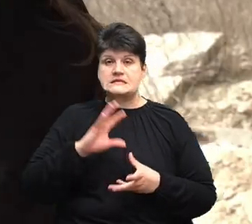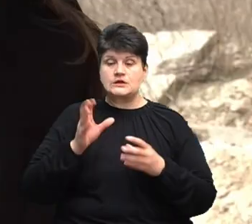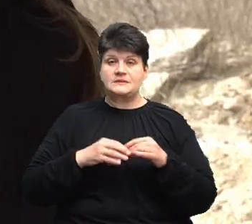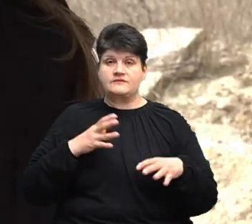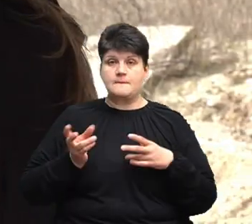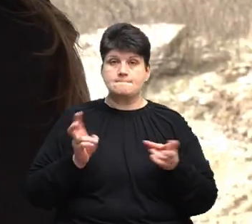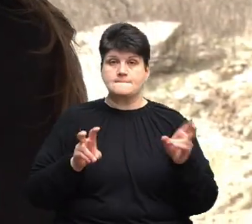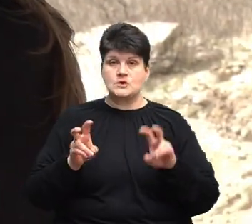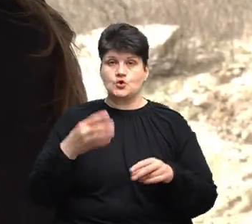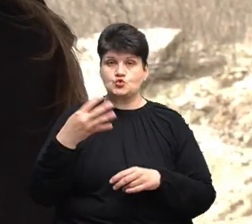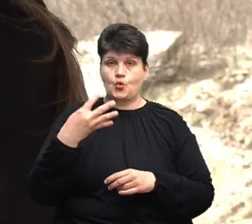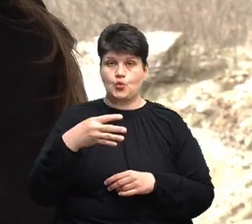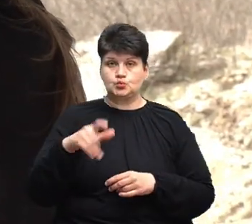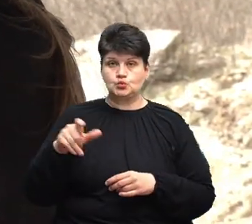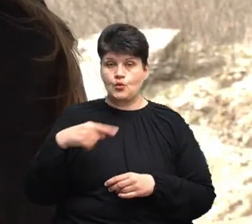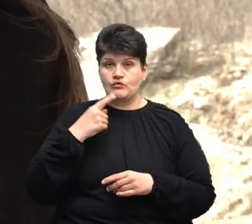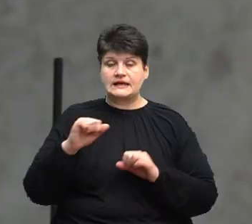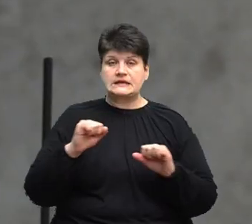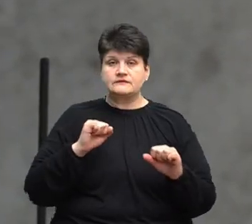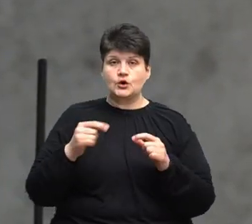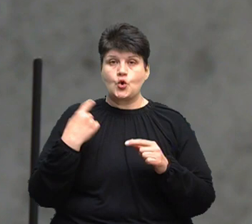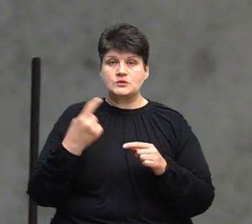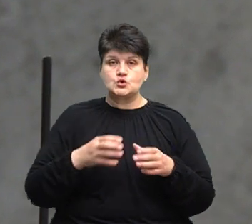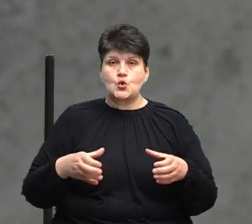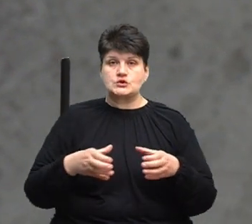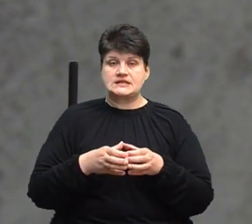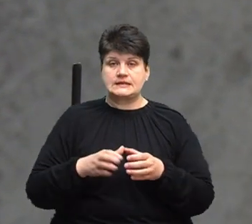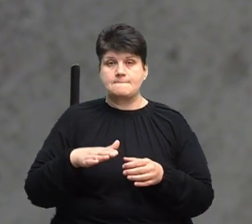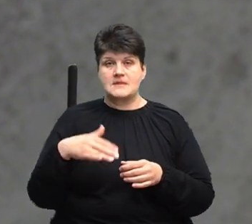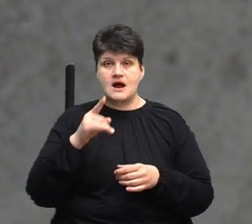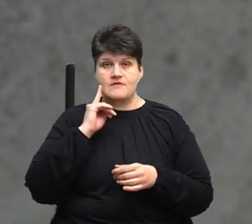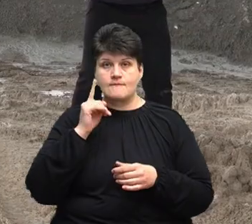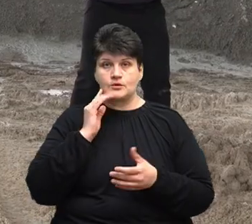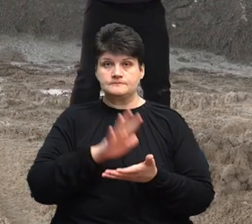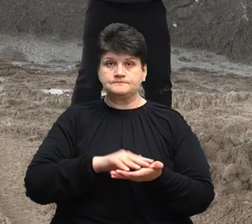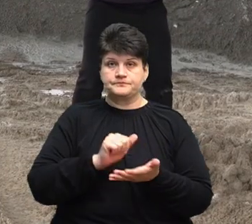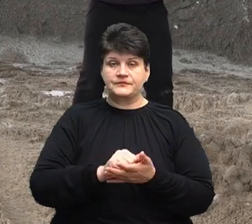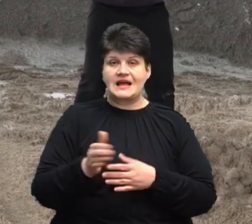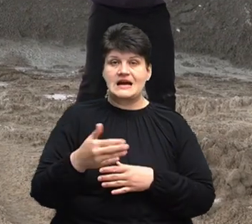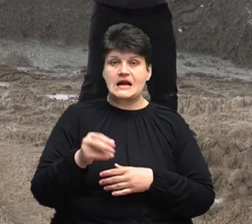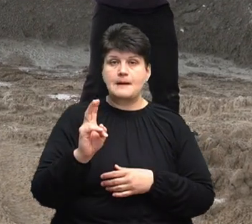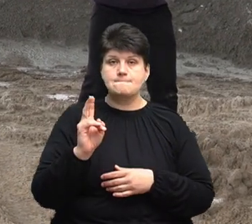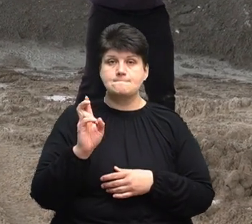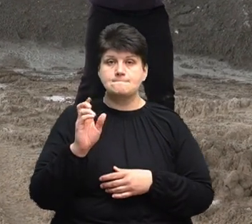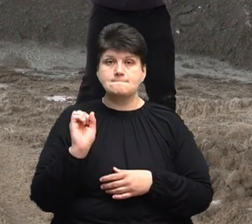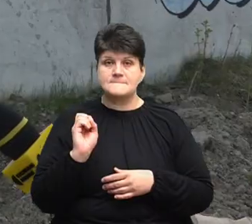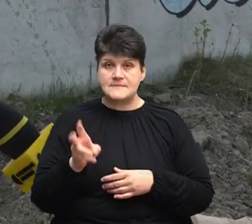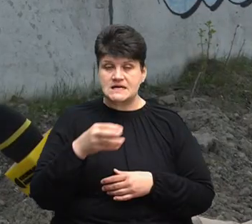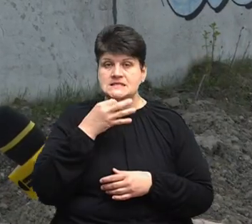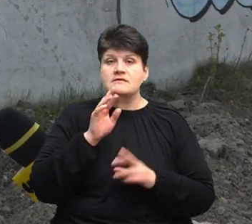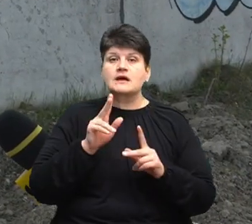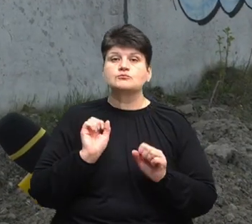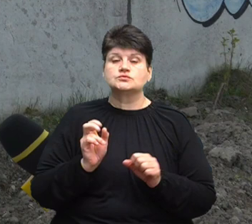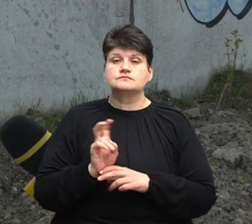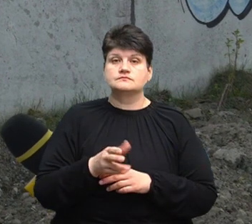40 людей, каже керівник обласного осередку громадської організації «Права молодь» на псевдо Рибак. Він розповів, як можна долучитися до занять.